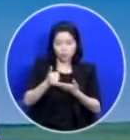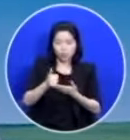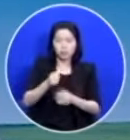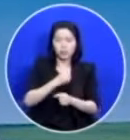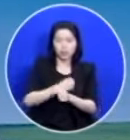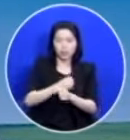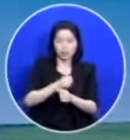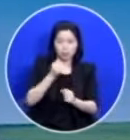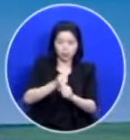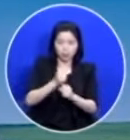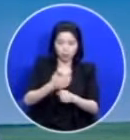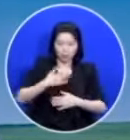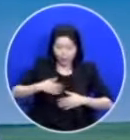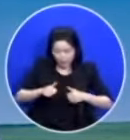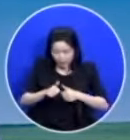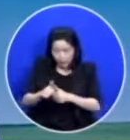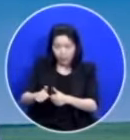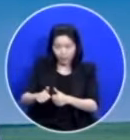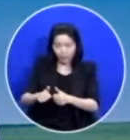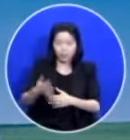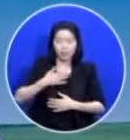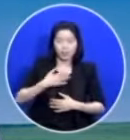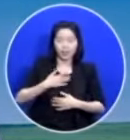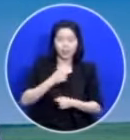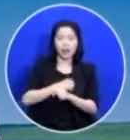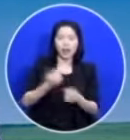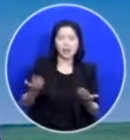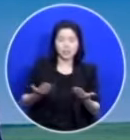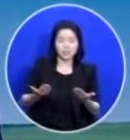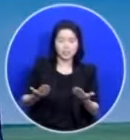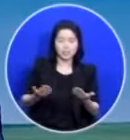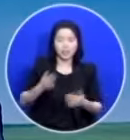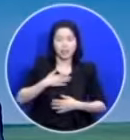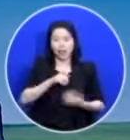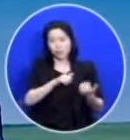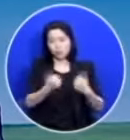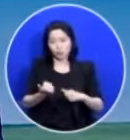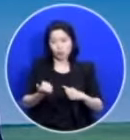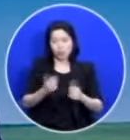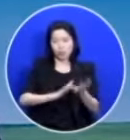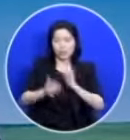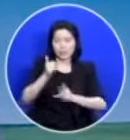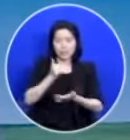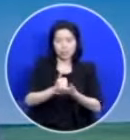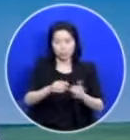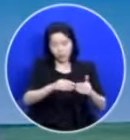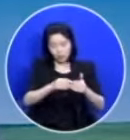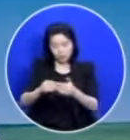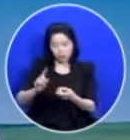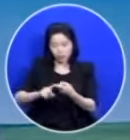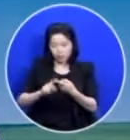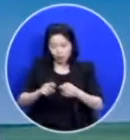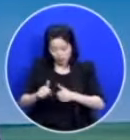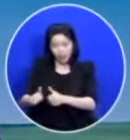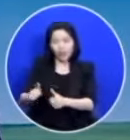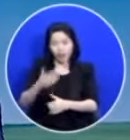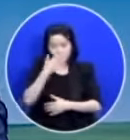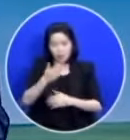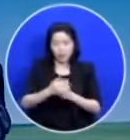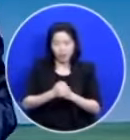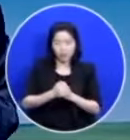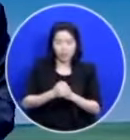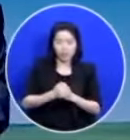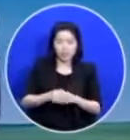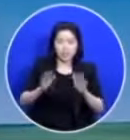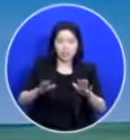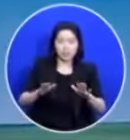따라가면 되는 겁니다 내가 할 일은 나는 죽고 예수님이 이끄시는 대로 가는 거예요 이번